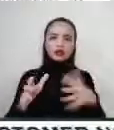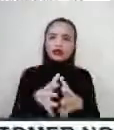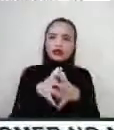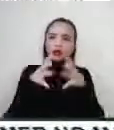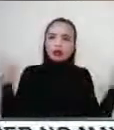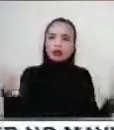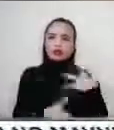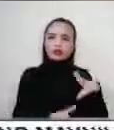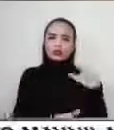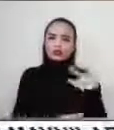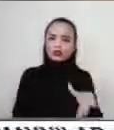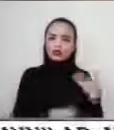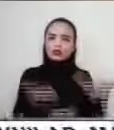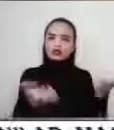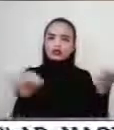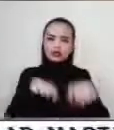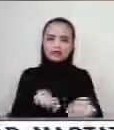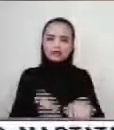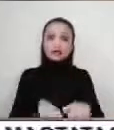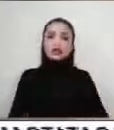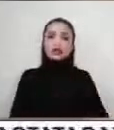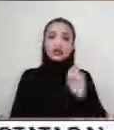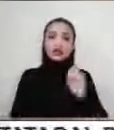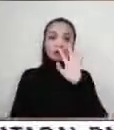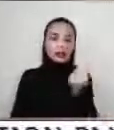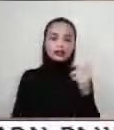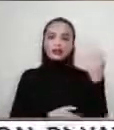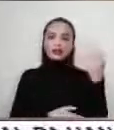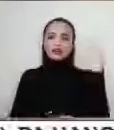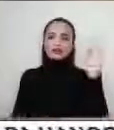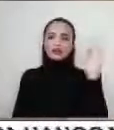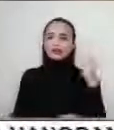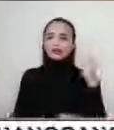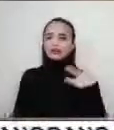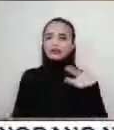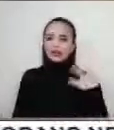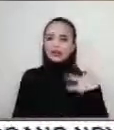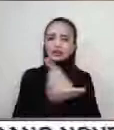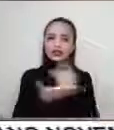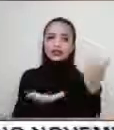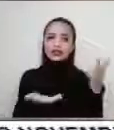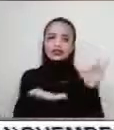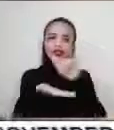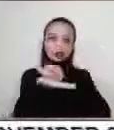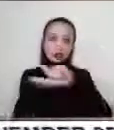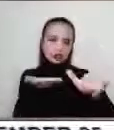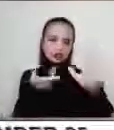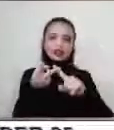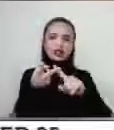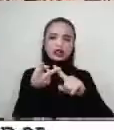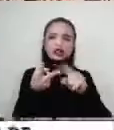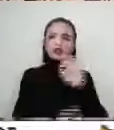Forbes France. Pinasalamatan naman ni Heart ang mga bumubuo ng Forbes France sa kanyang Twitter